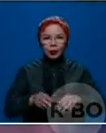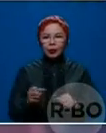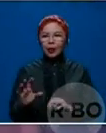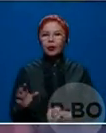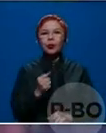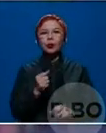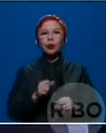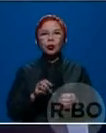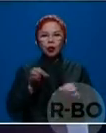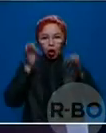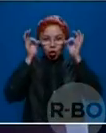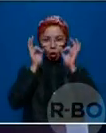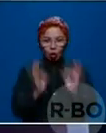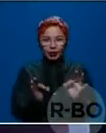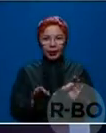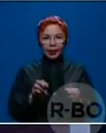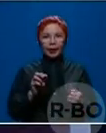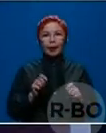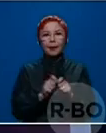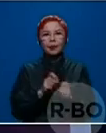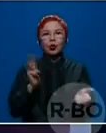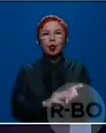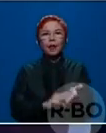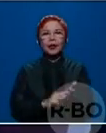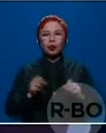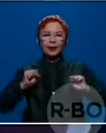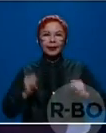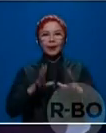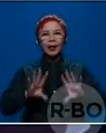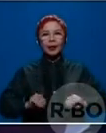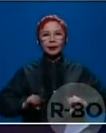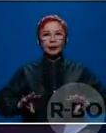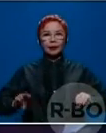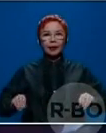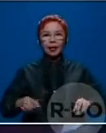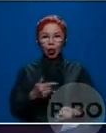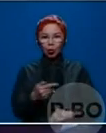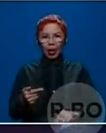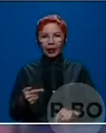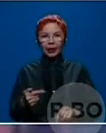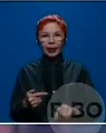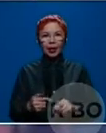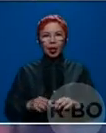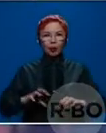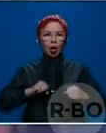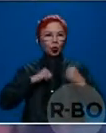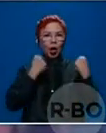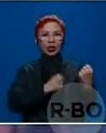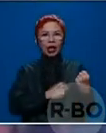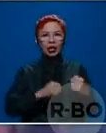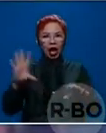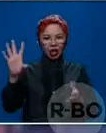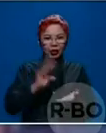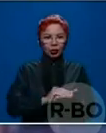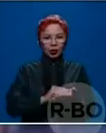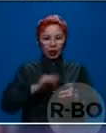ambil untuk solusi masalah tersebut terutama dalam menciptakan lapangan pekerjaan dan ang dominasi penguasaan aset agar